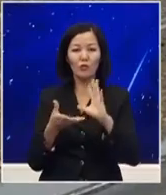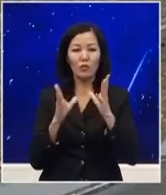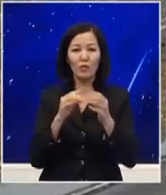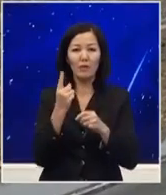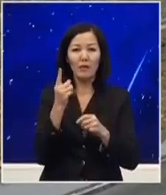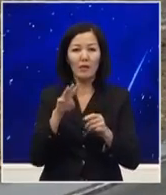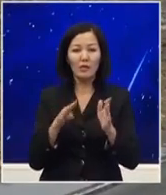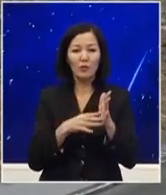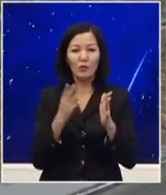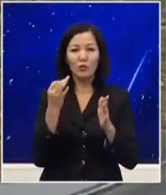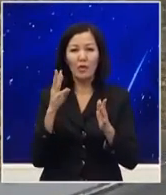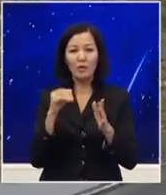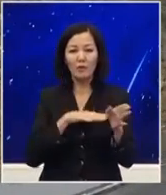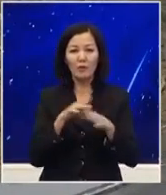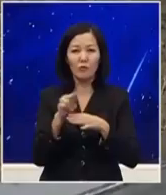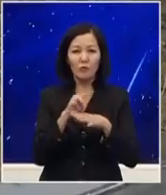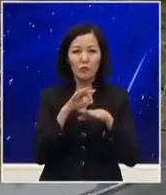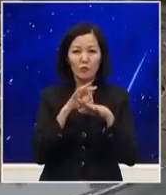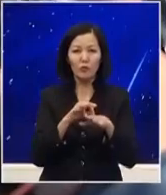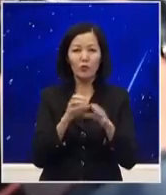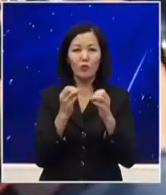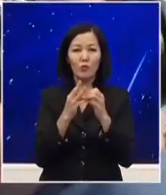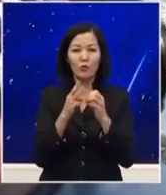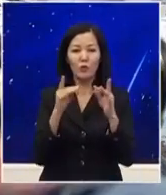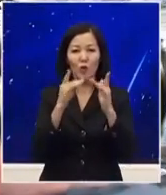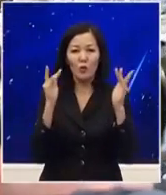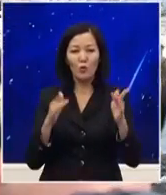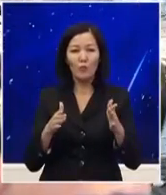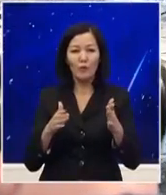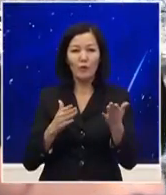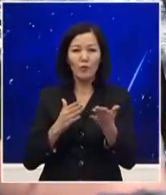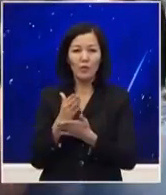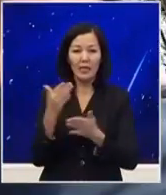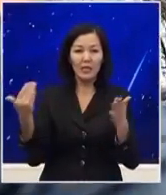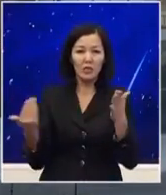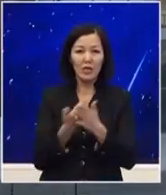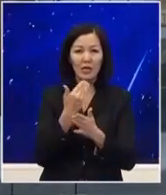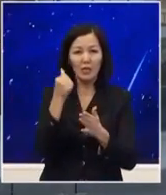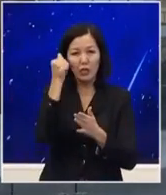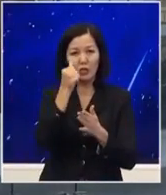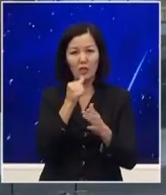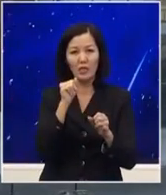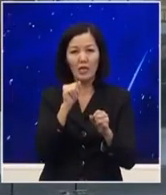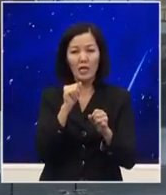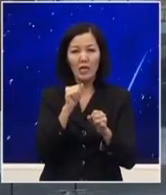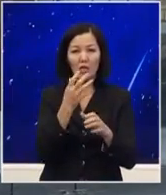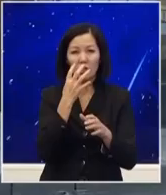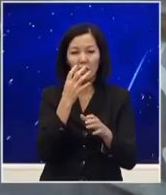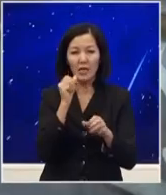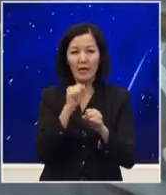басарнаның 1-9 шақырымына күрделі жөндеу жүргізілді. 13 көпір өткелдері жаңартылды. Жылы аялдама салынып